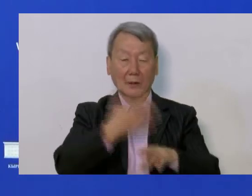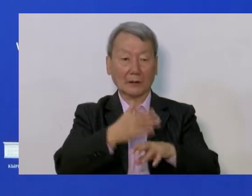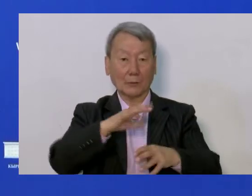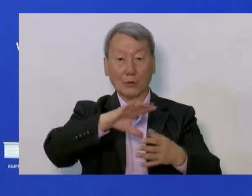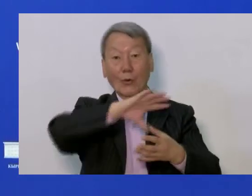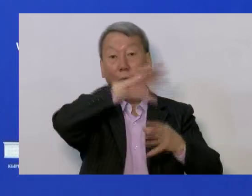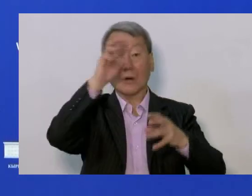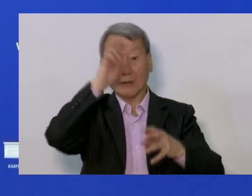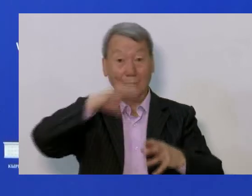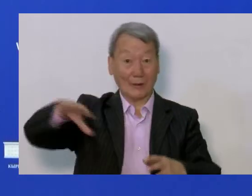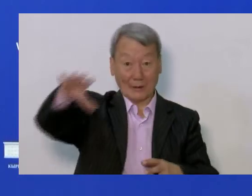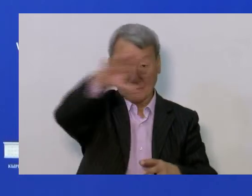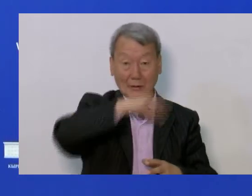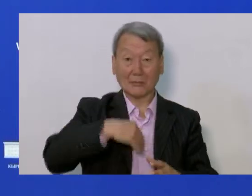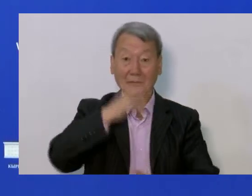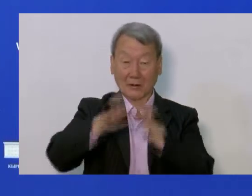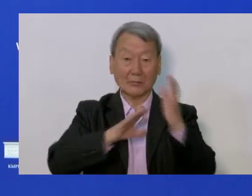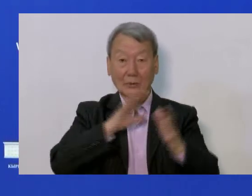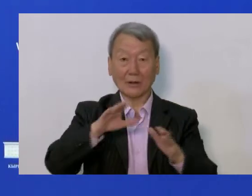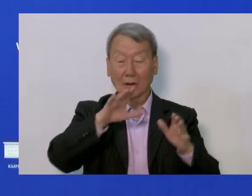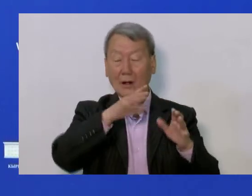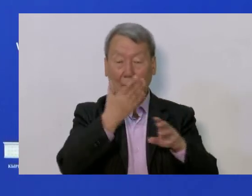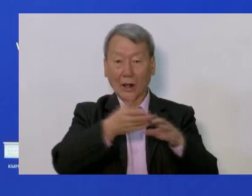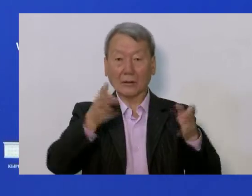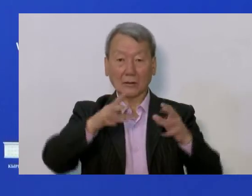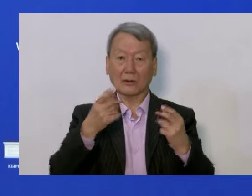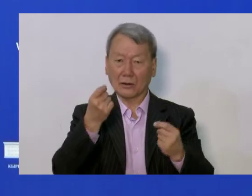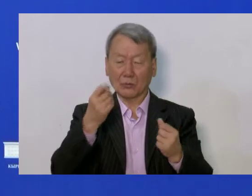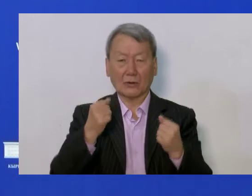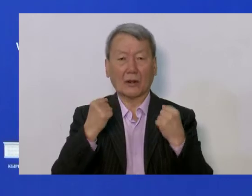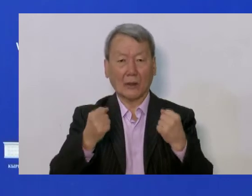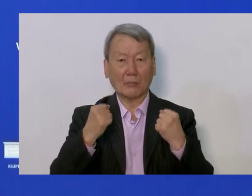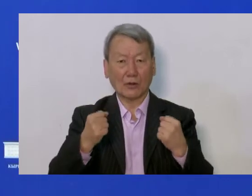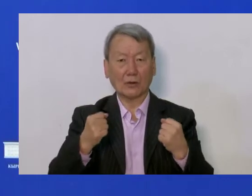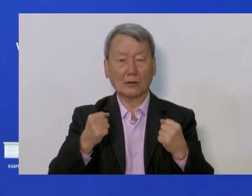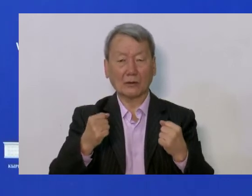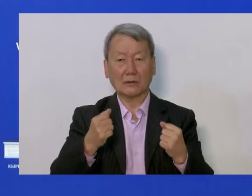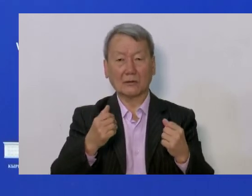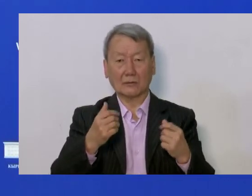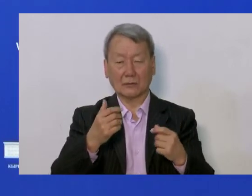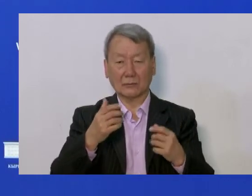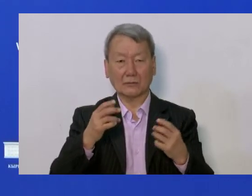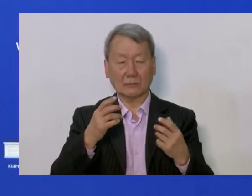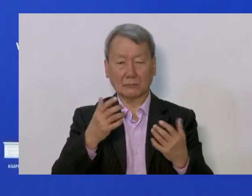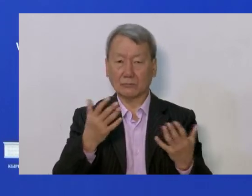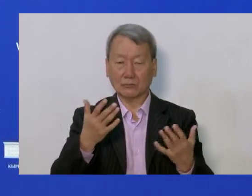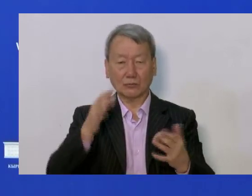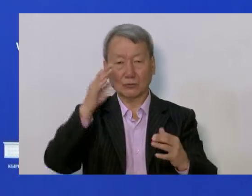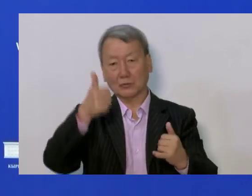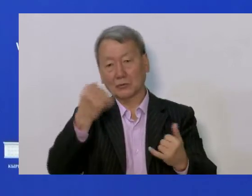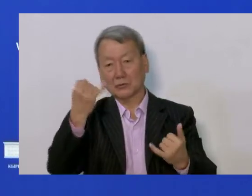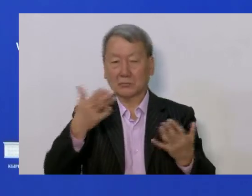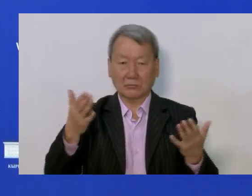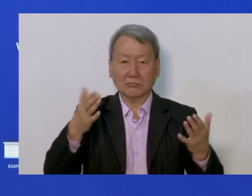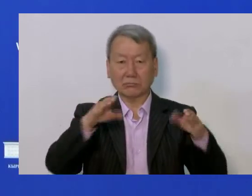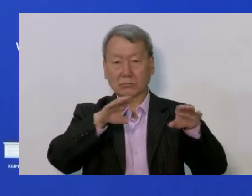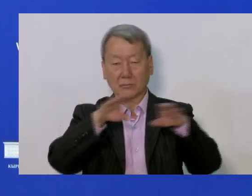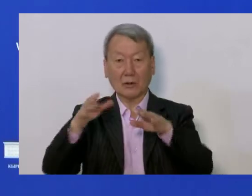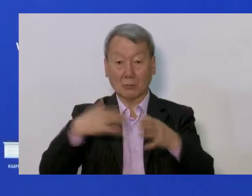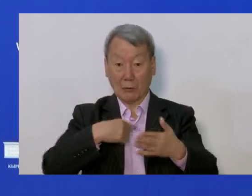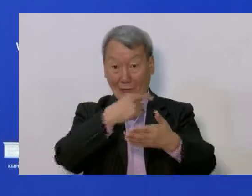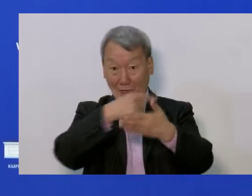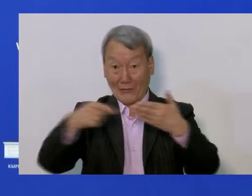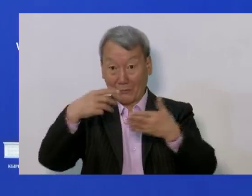Эпидемиологическая ситуация, я уже сказал, остается несколько напряженной. Вот. Несмотря на то, что мы выписываем